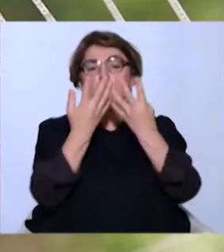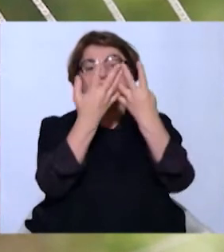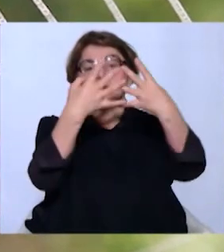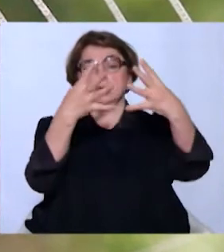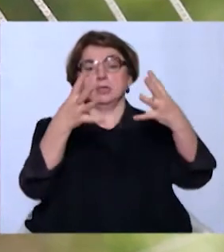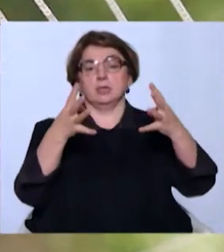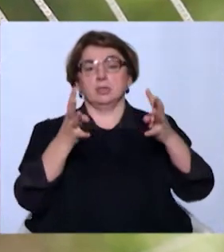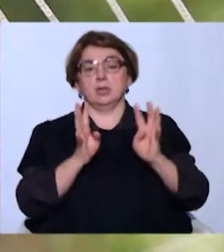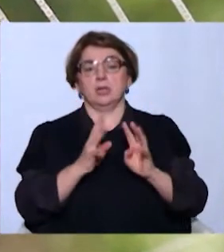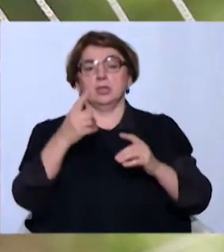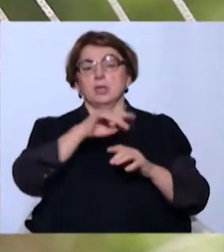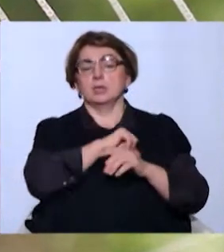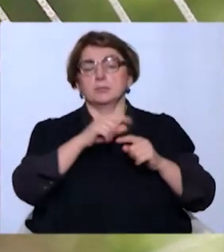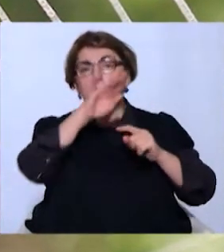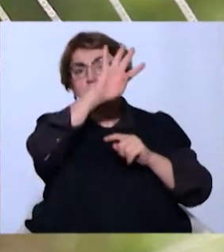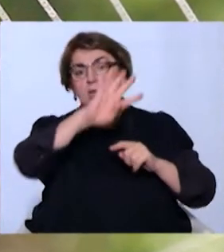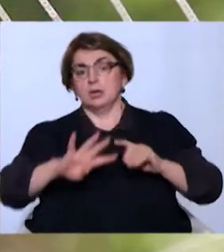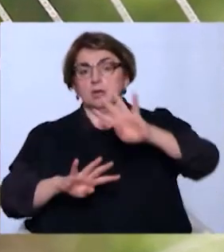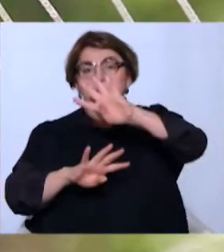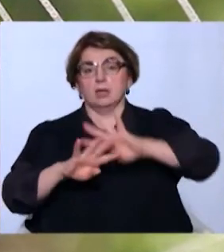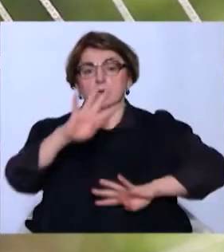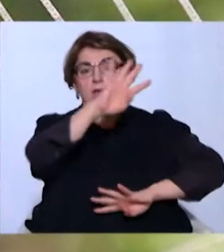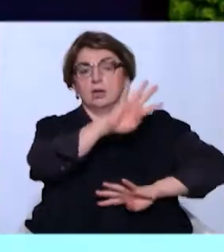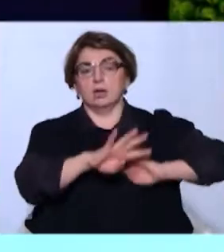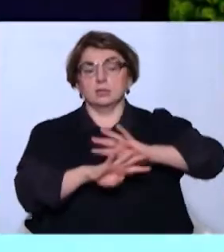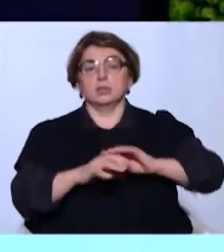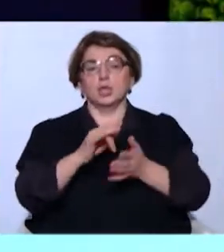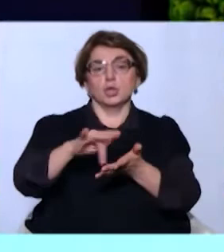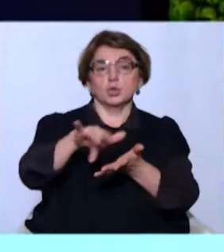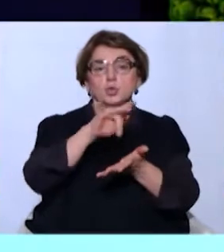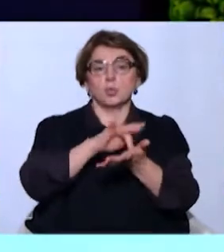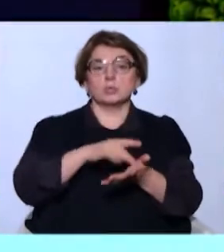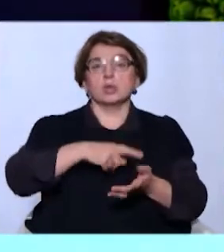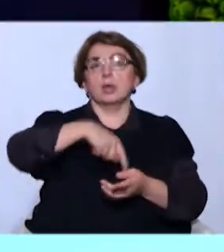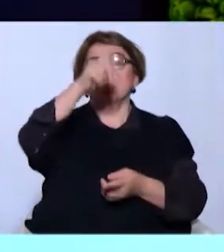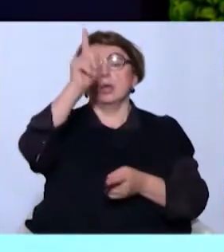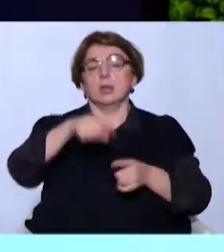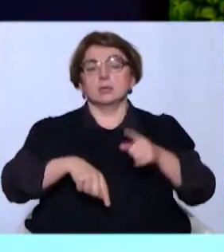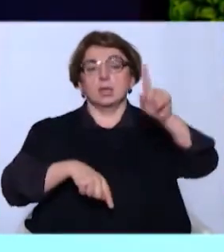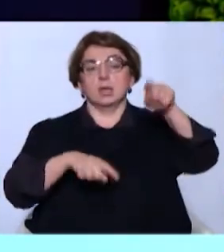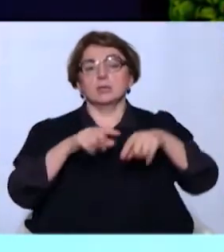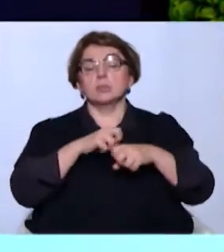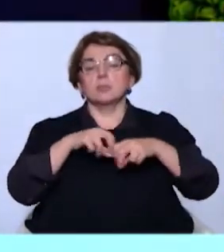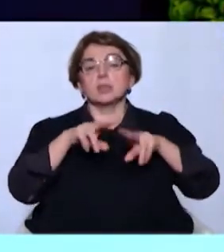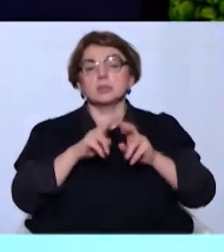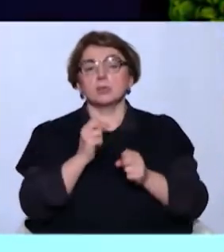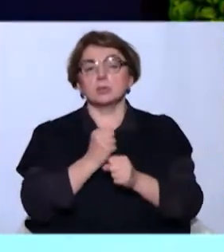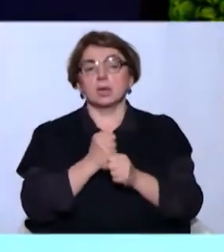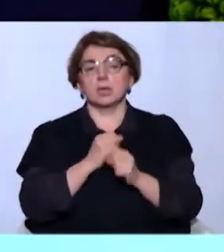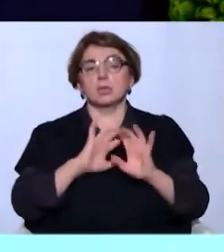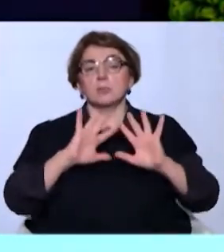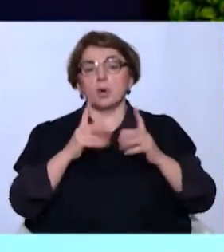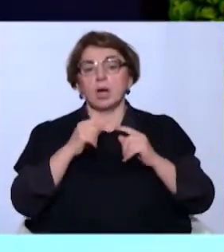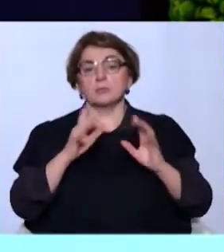ჩარჩოს, შემდეგ დიაგონალს აკეთებს, ამ დიაგონალის შვაწერტილიდან რადიალურ ძაფებს აგებს და შემდეგ ახდენს